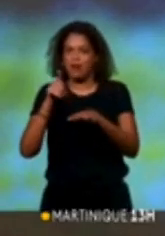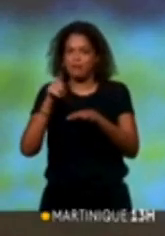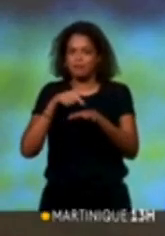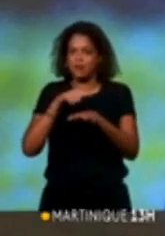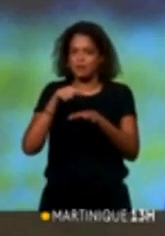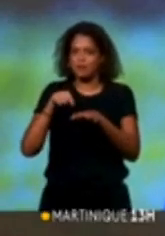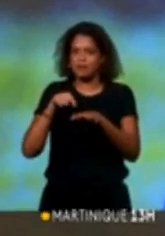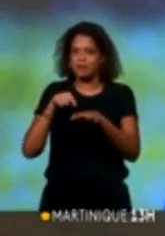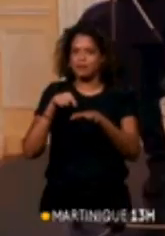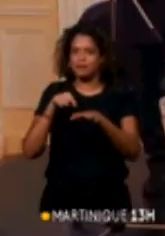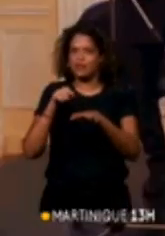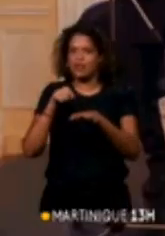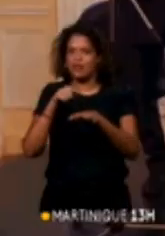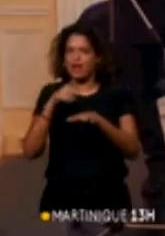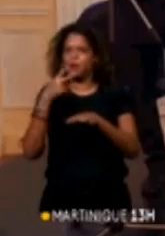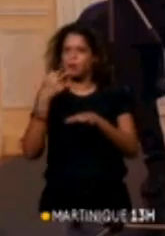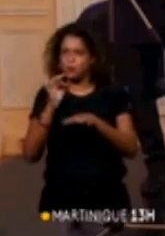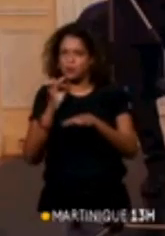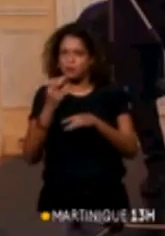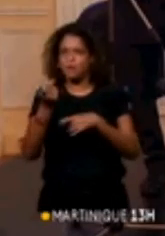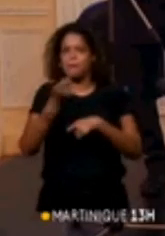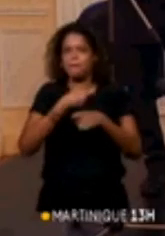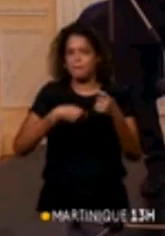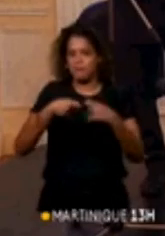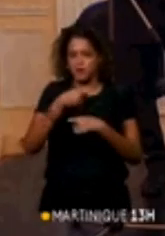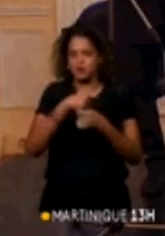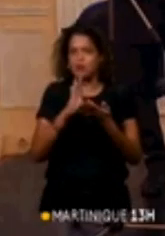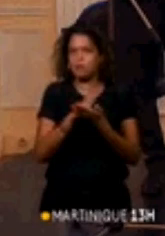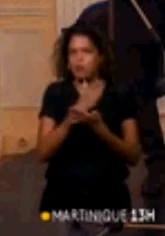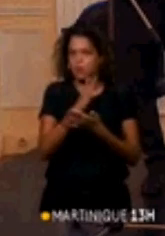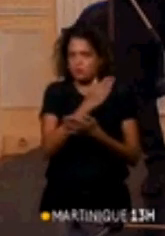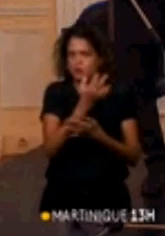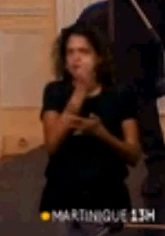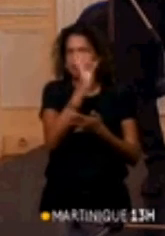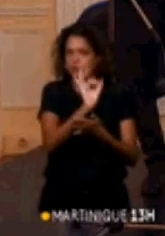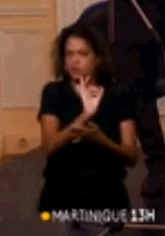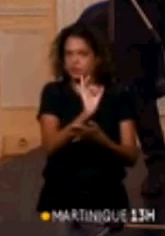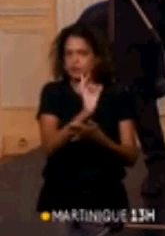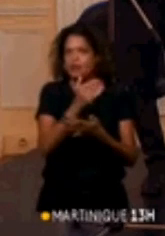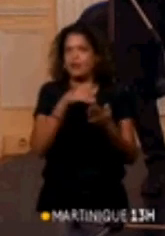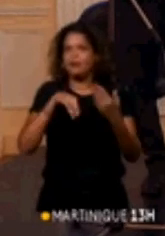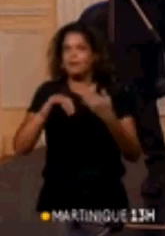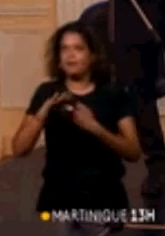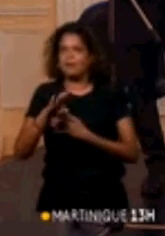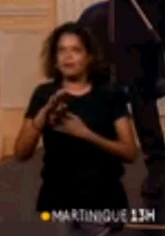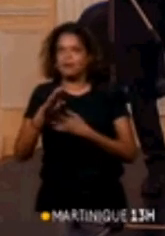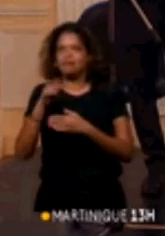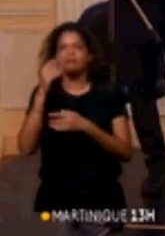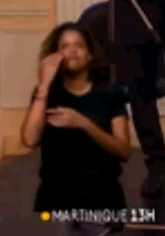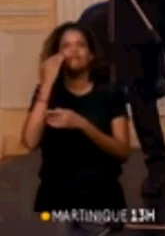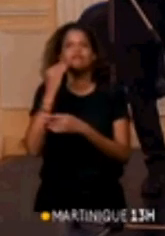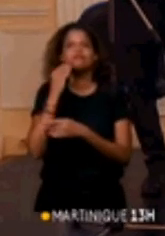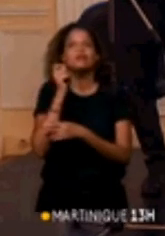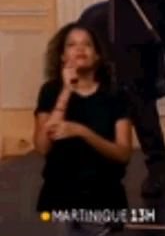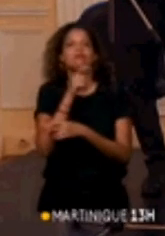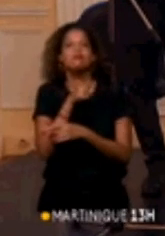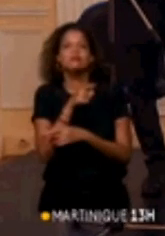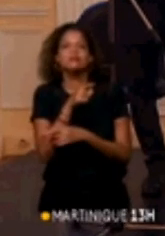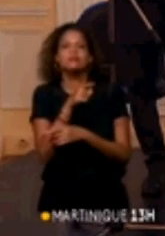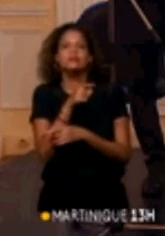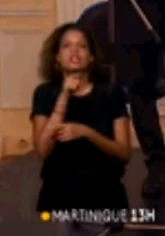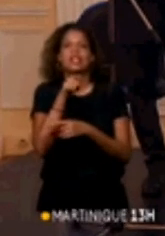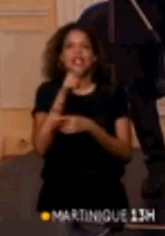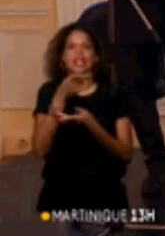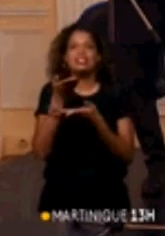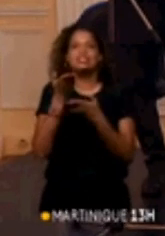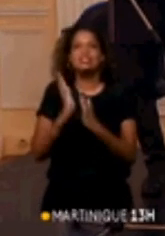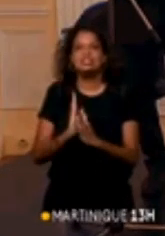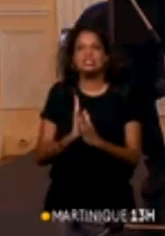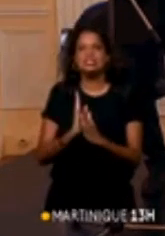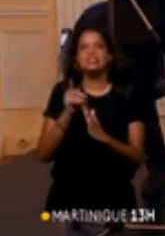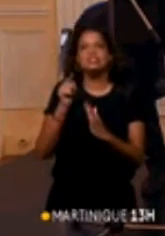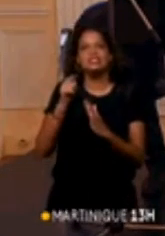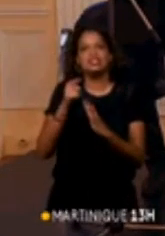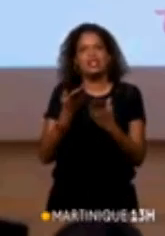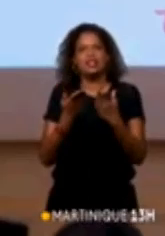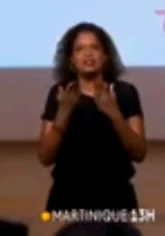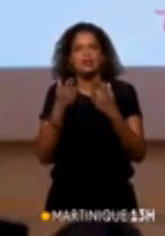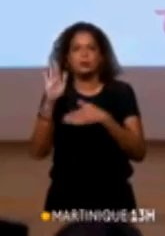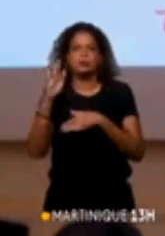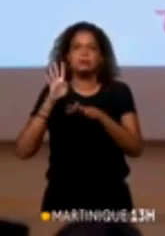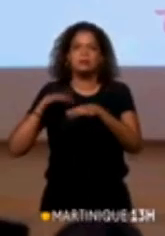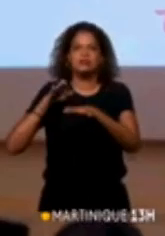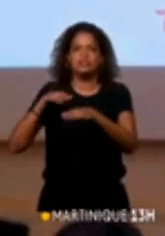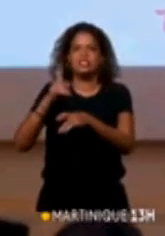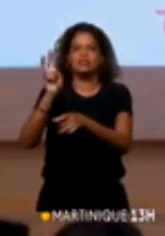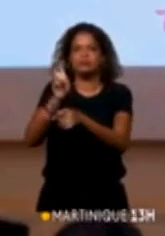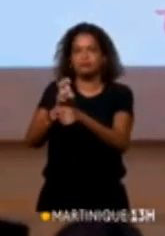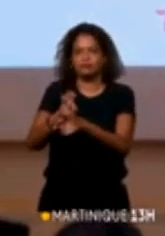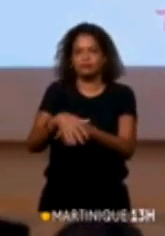d'ailleurs ce qui est arrivé au marché de la poésie qui l'accueillait. Mais Sylvie Glissant a décidé de la maintenir, coûte que coûte. On